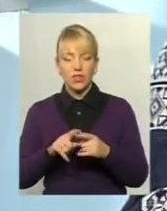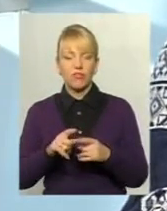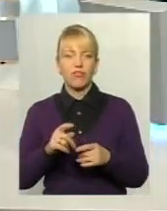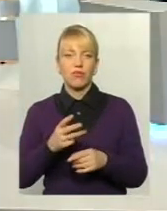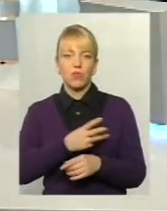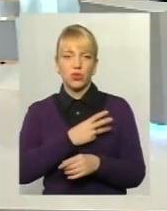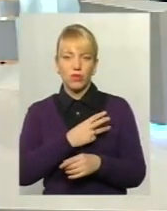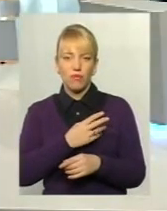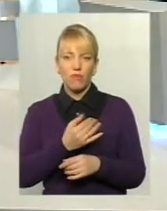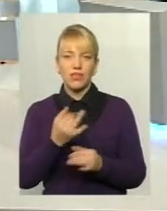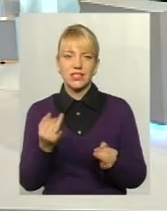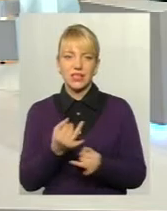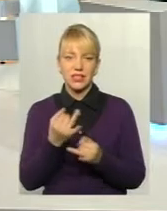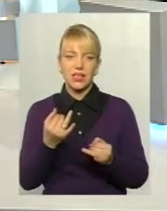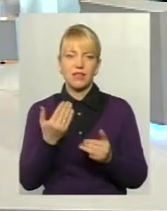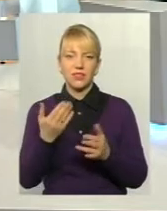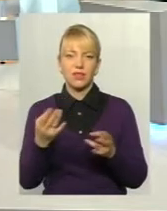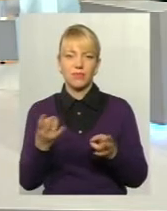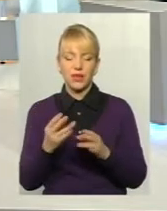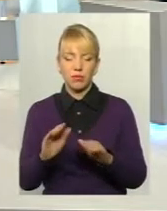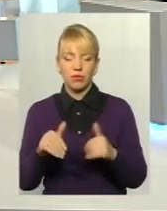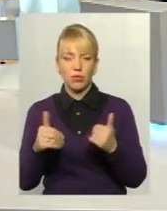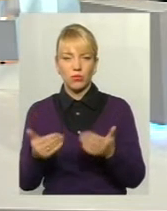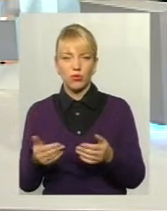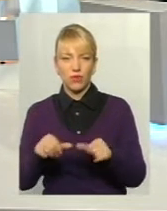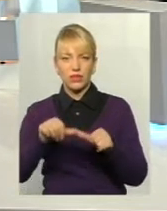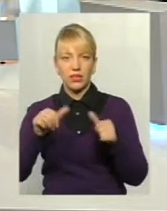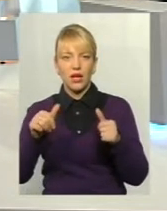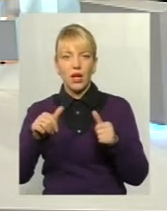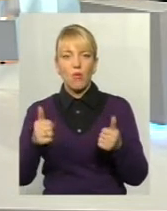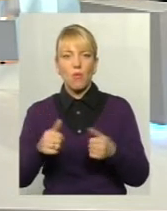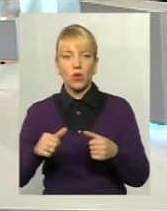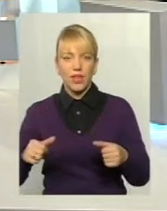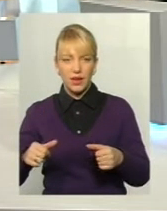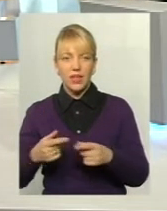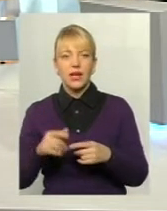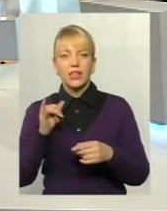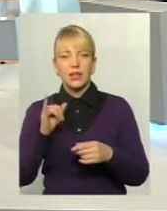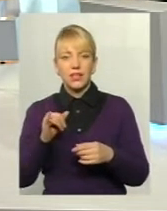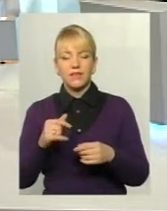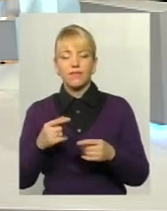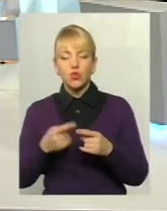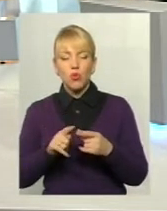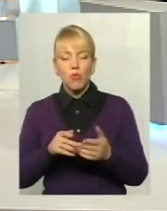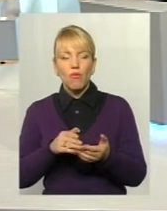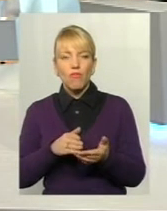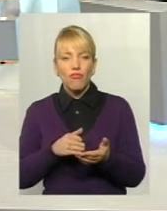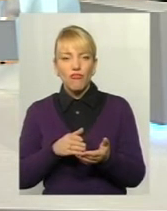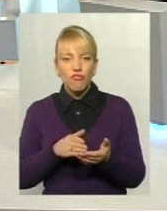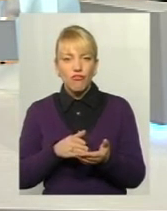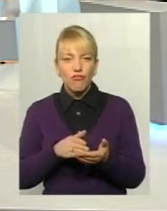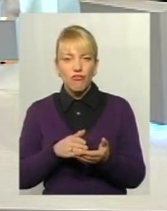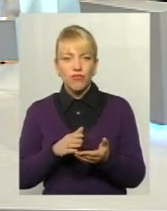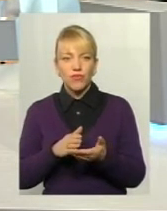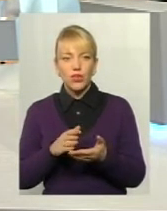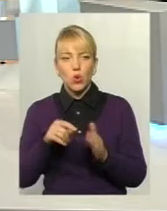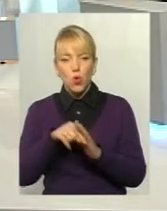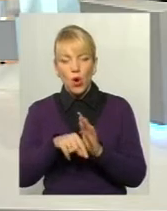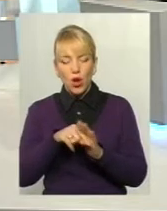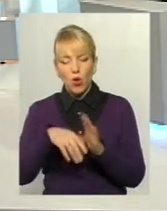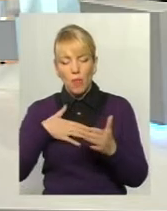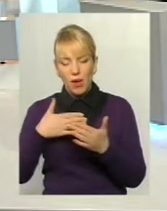зацікавлені. І їм просто треба пропонувати моделі. І в даному випадку роль саме громадського сектору, ініціатив